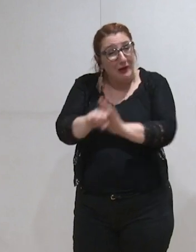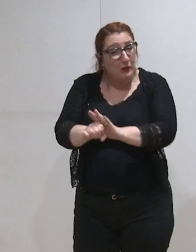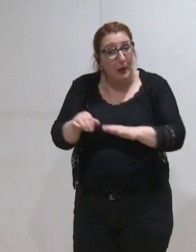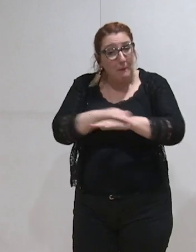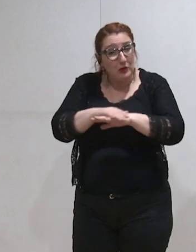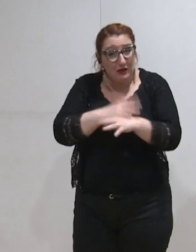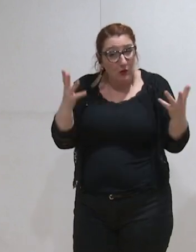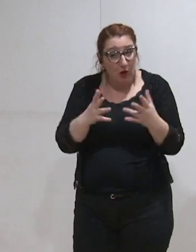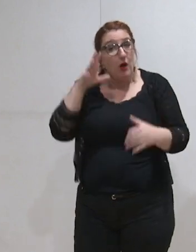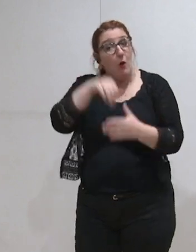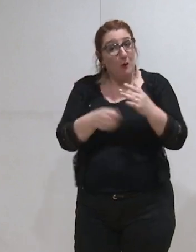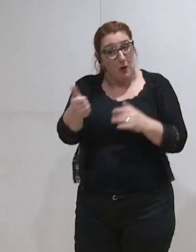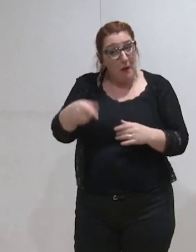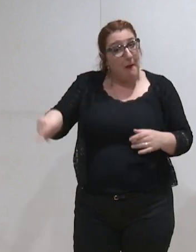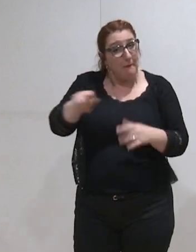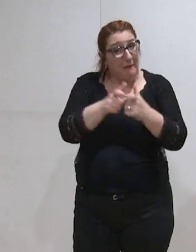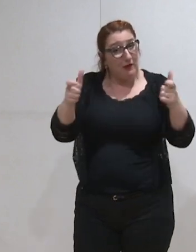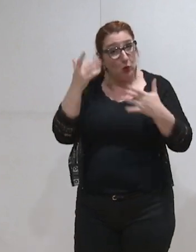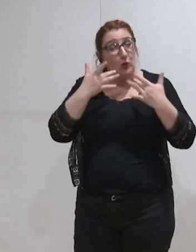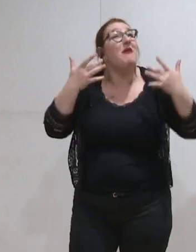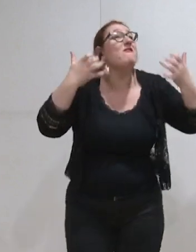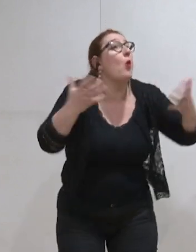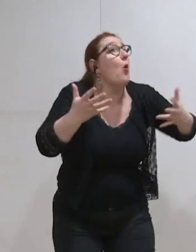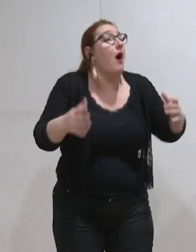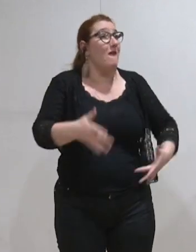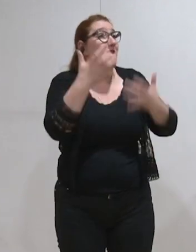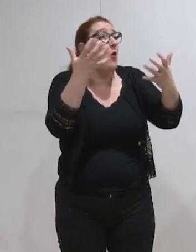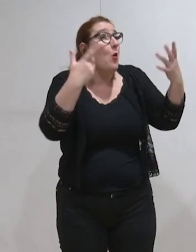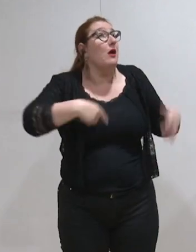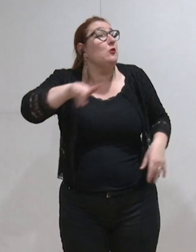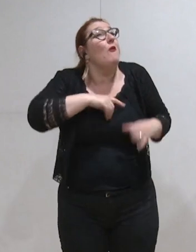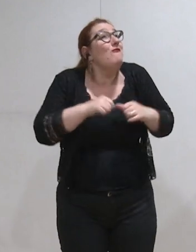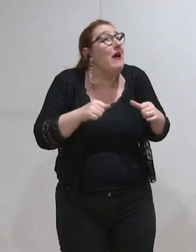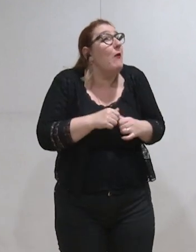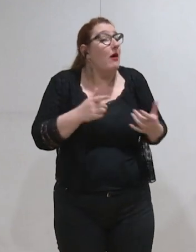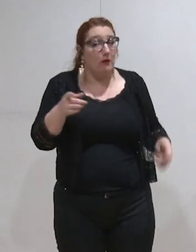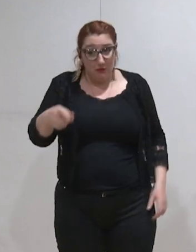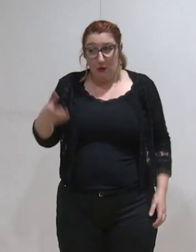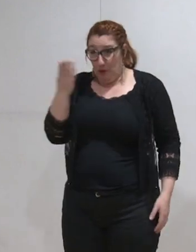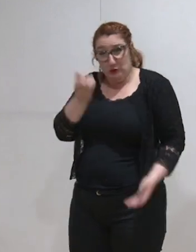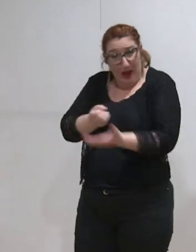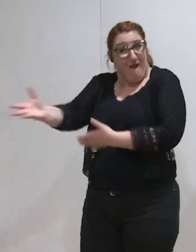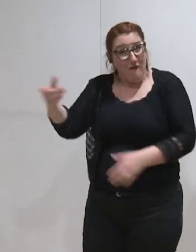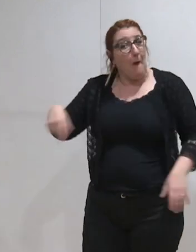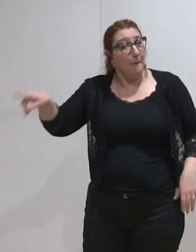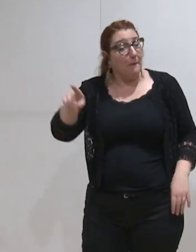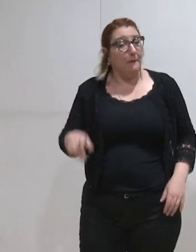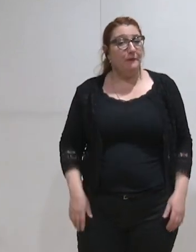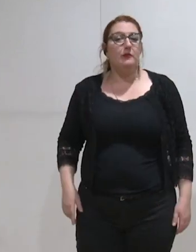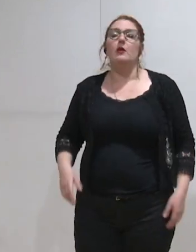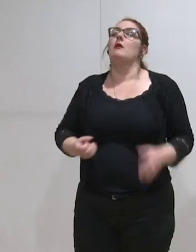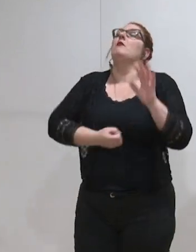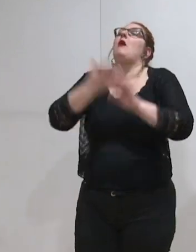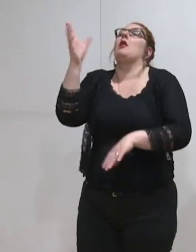d'ailleurs même les acteurs culturels disent mais qu'est-ce que vous voulez qu'est-ce que vous attendez de nous ils attendent ça que vous leur disiez non pas les choix